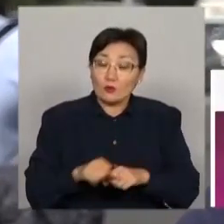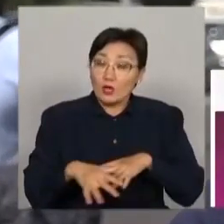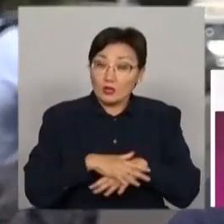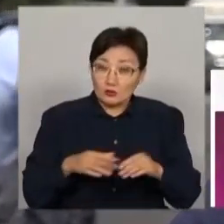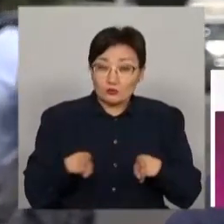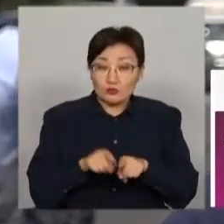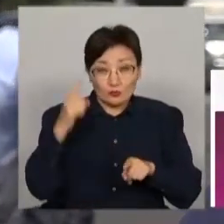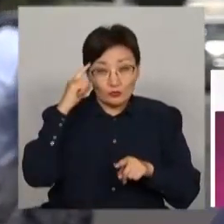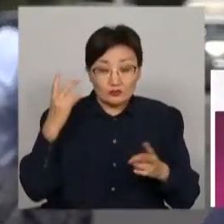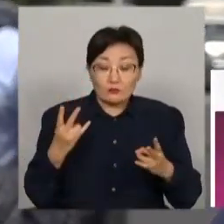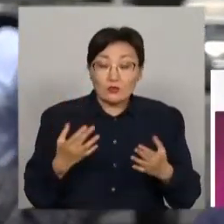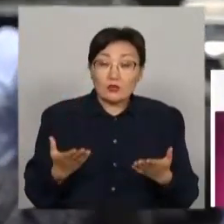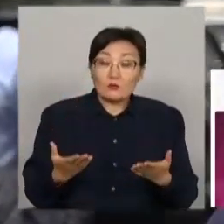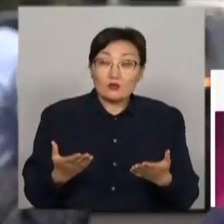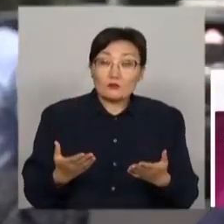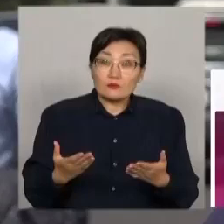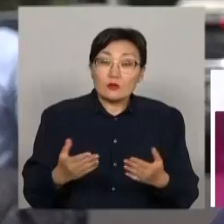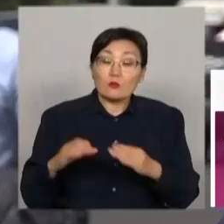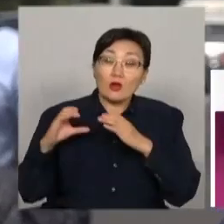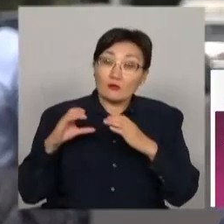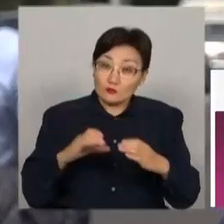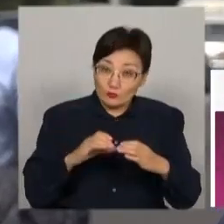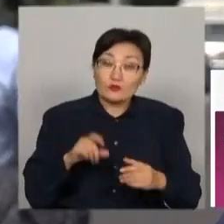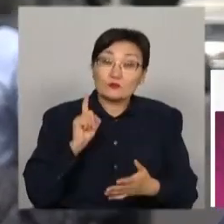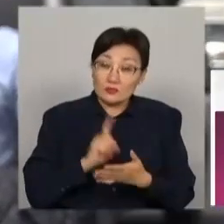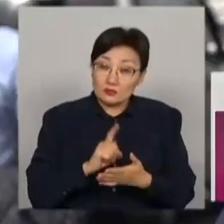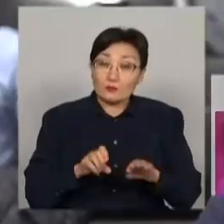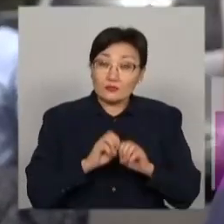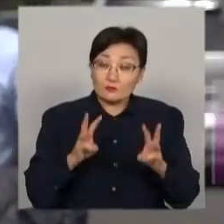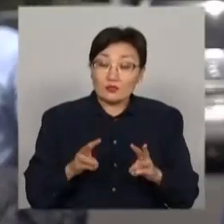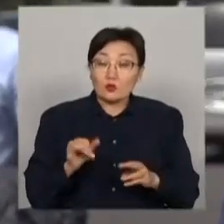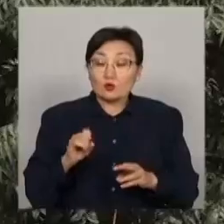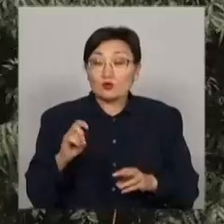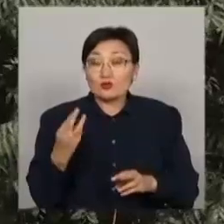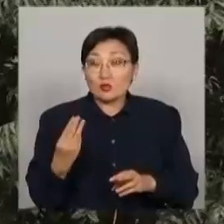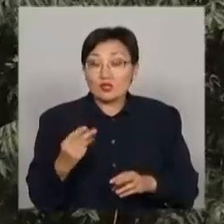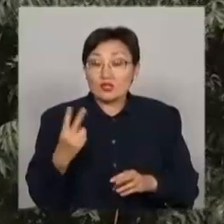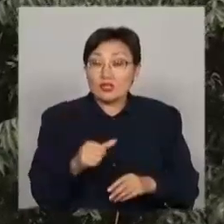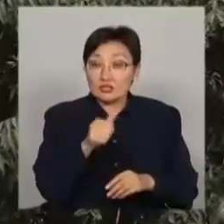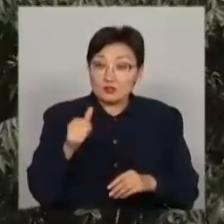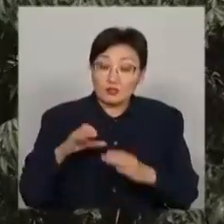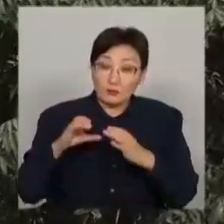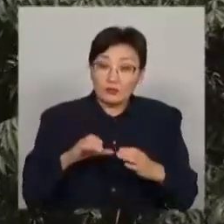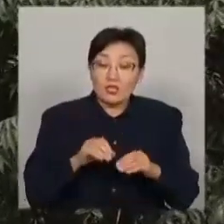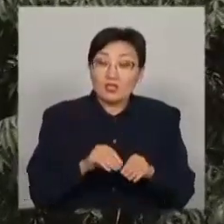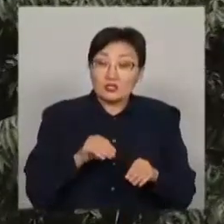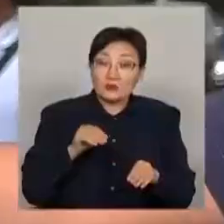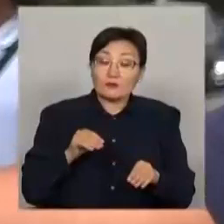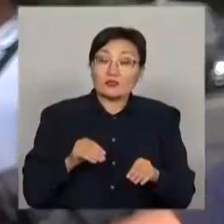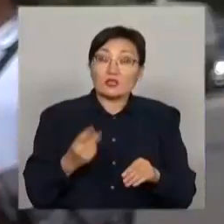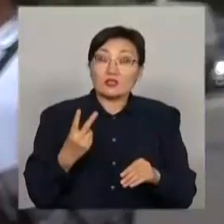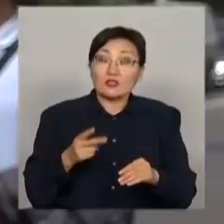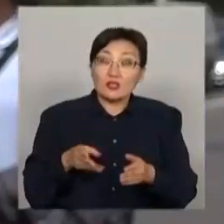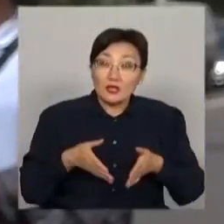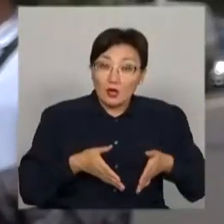қой. Болмаса как положено жүретіндей маршруттарды обеспечить ету керек қой. Ұзынағашқа өзі 2 сағат сайын жүреді автобус. Кептеліс туындаған 2 полоса